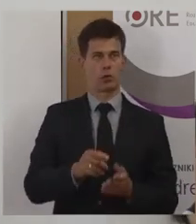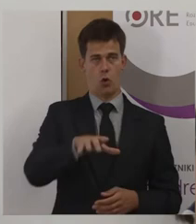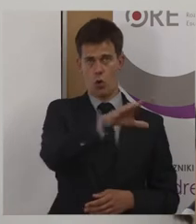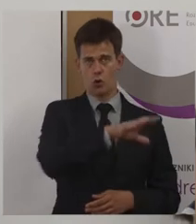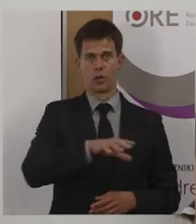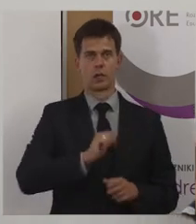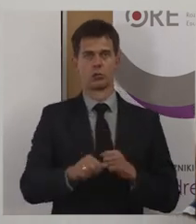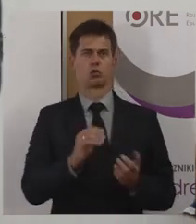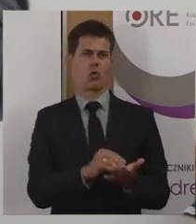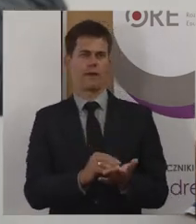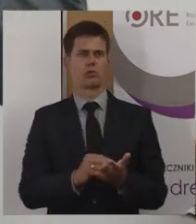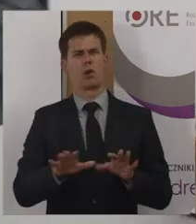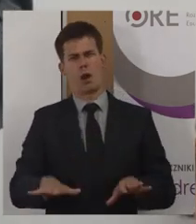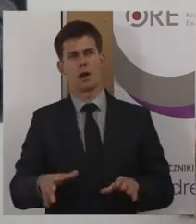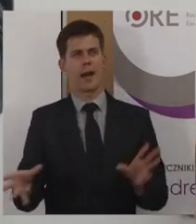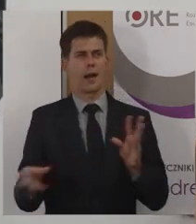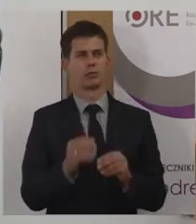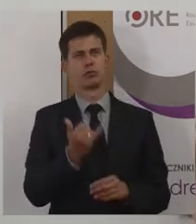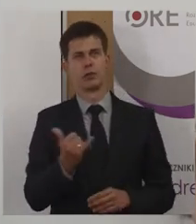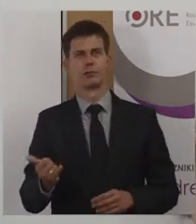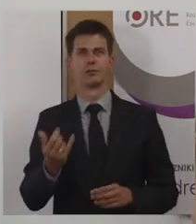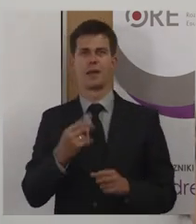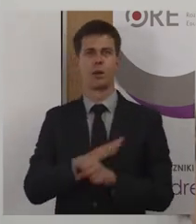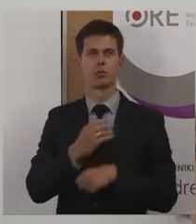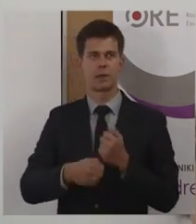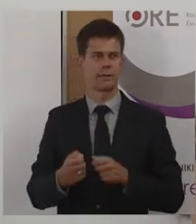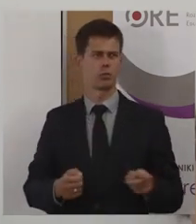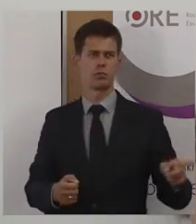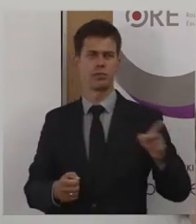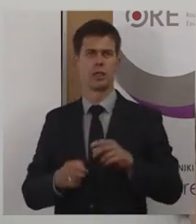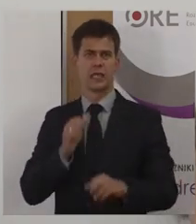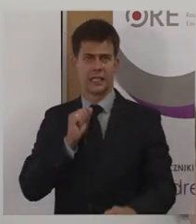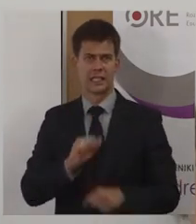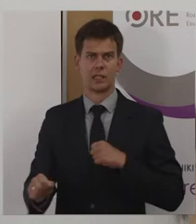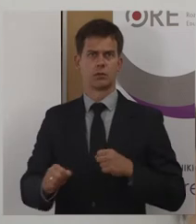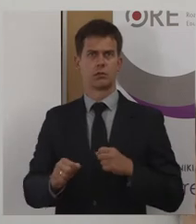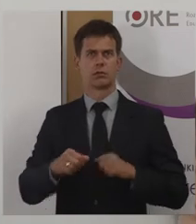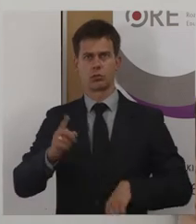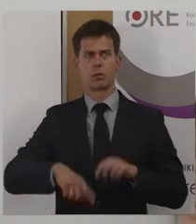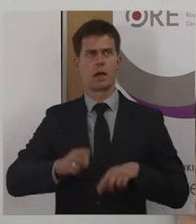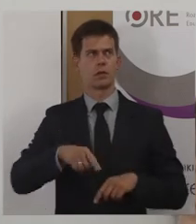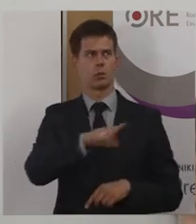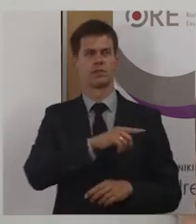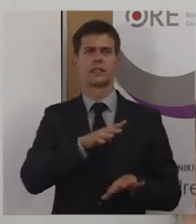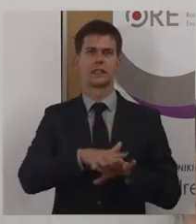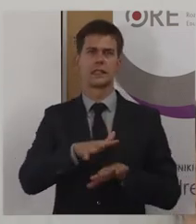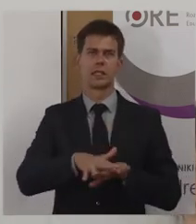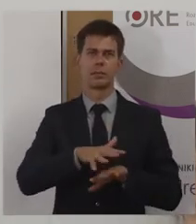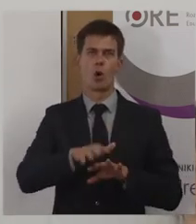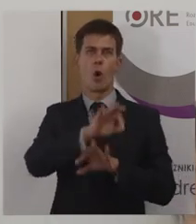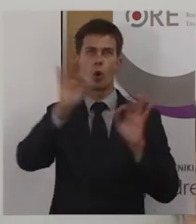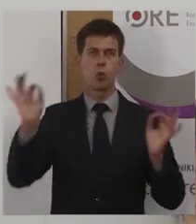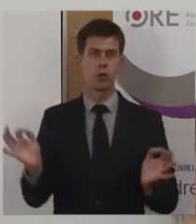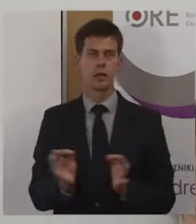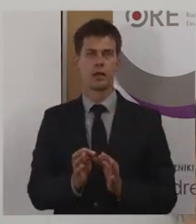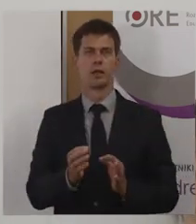wasz byt wynika z tego, że gdzieś w Polsce nie da się w tej chwili zrobić systemu edukacji ogólnej,